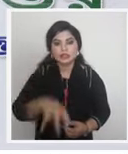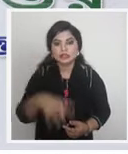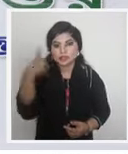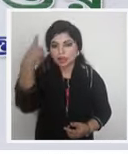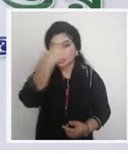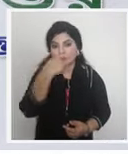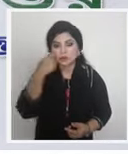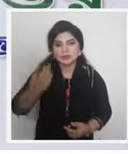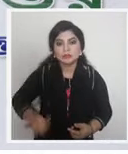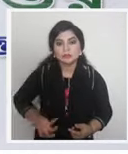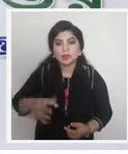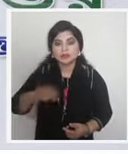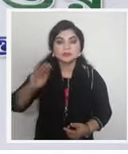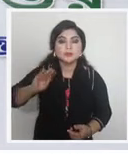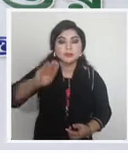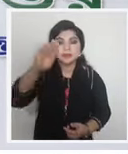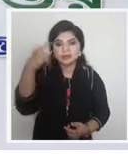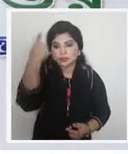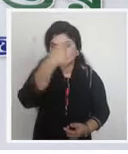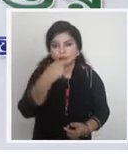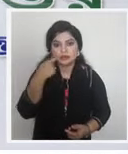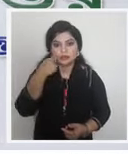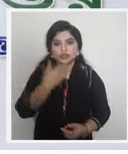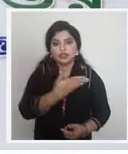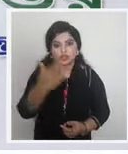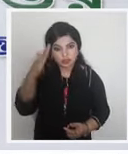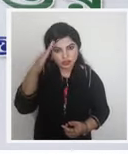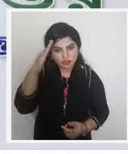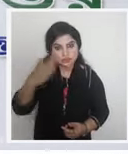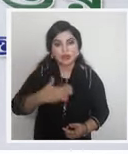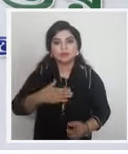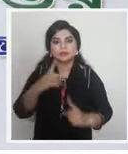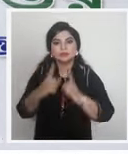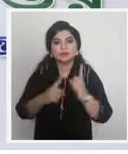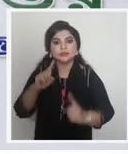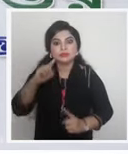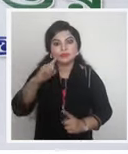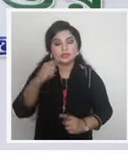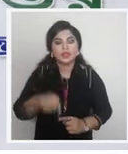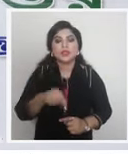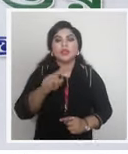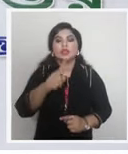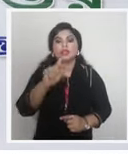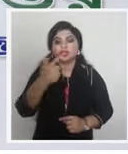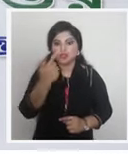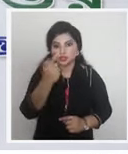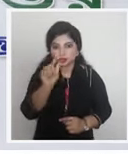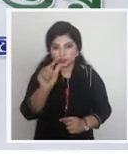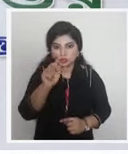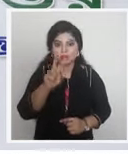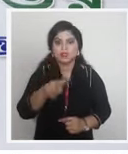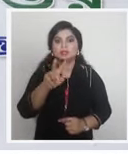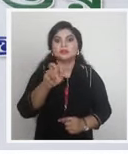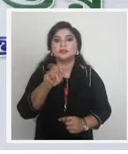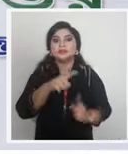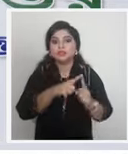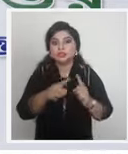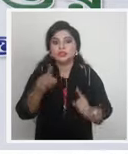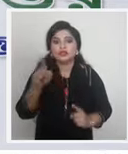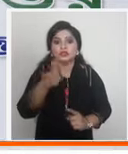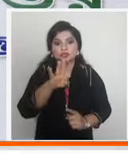প্রিয় সাংবাদিক ভাই ও বোনেরা, সম্মানিত দর্শক শ্রোতাবৃন্দ, প্রিয় দেশবাসী, বাংলাদেশি প্রবাসী ভাই ও বোনেরা, আসসালামু